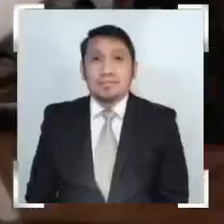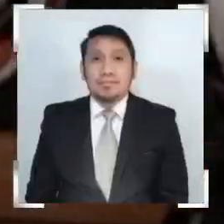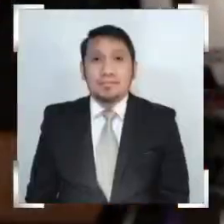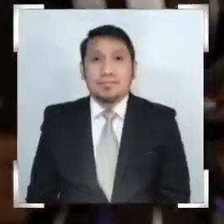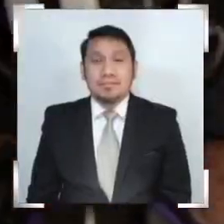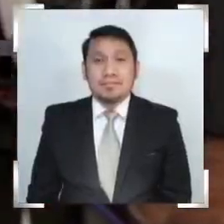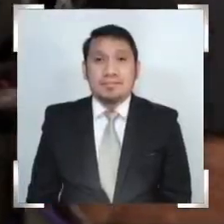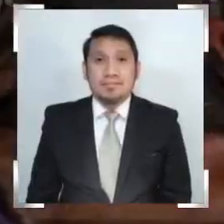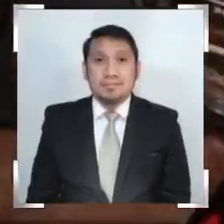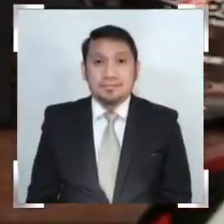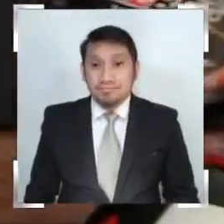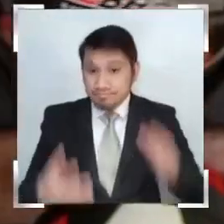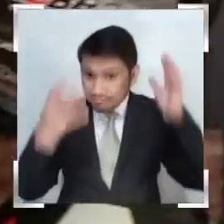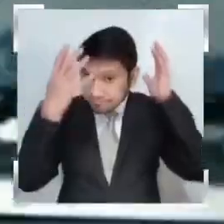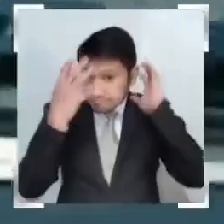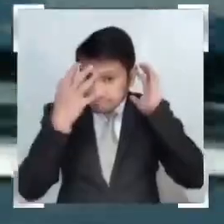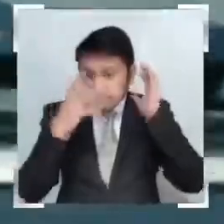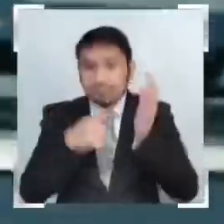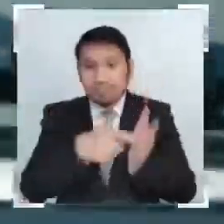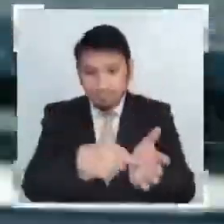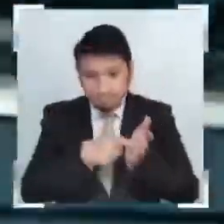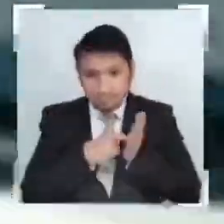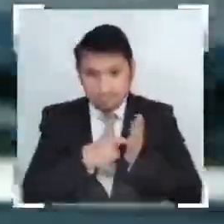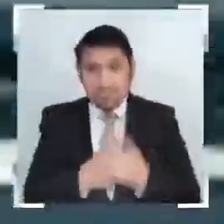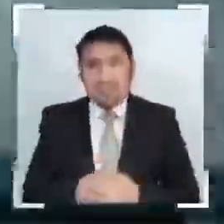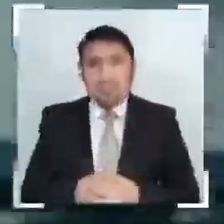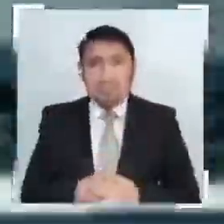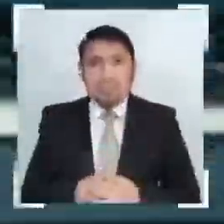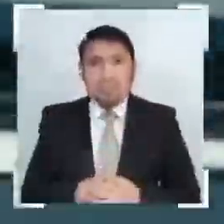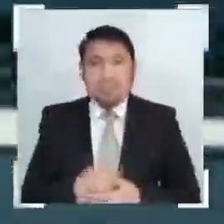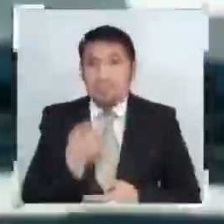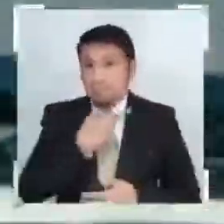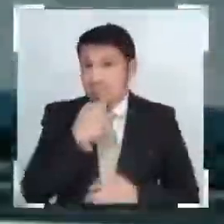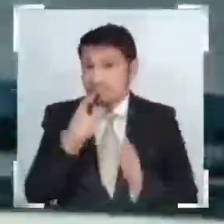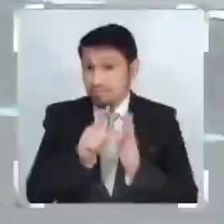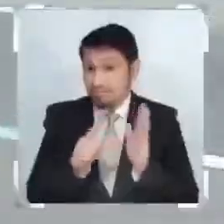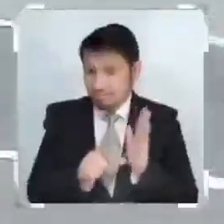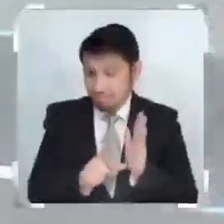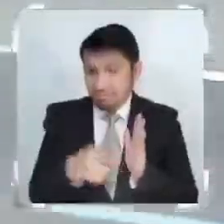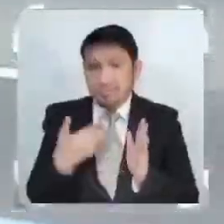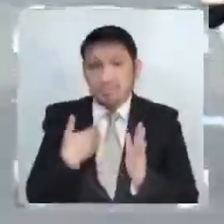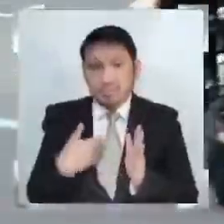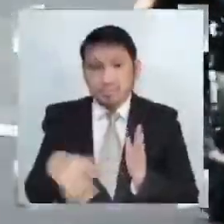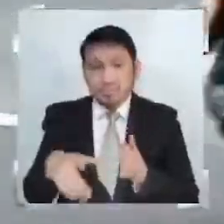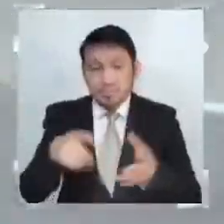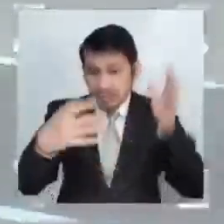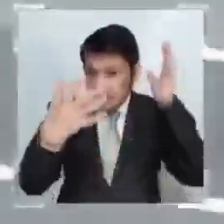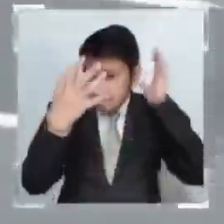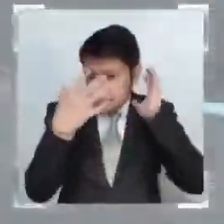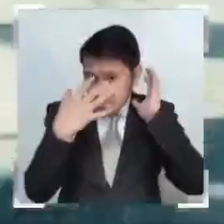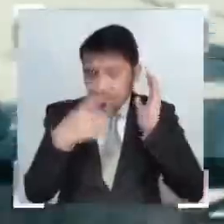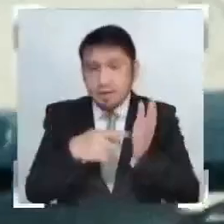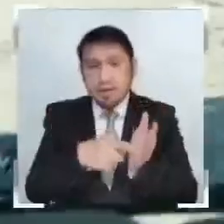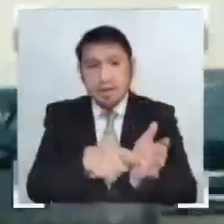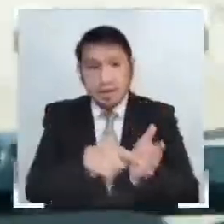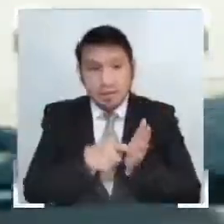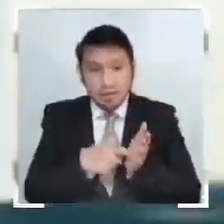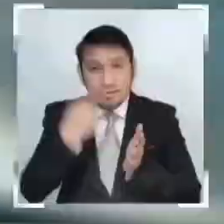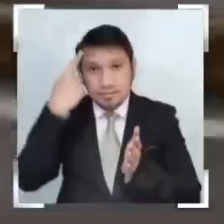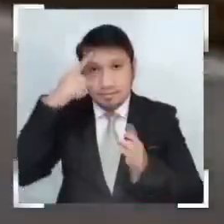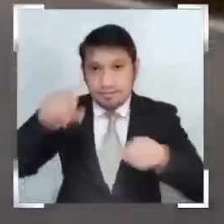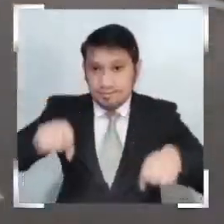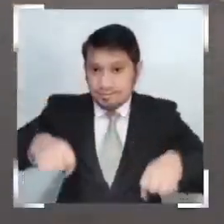Helmet is a must. Sa ilalim ng ating batas, required ang pagsusot nito bilang proteksyon para sa mga rider at kanilang